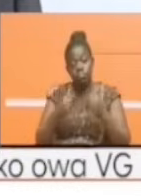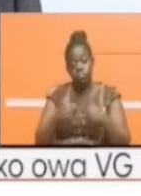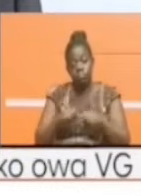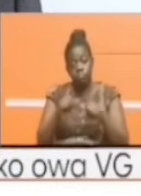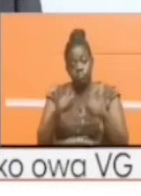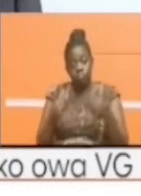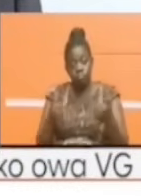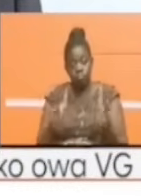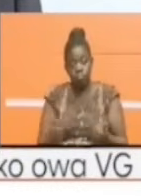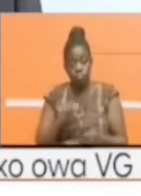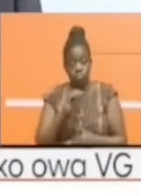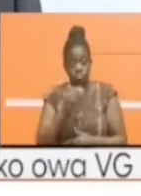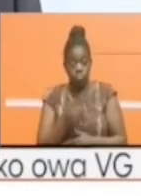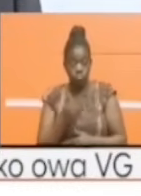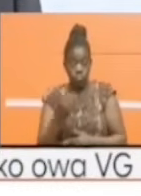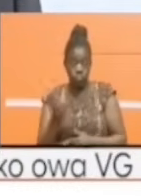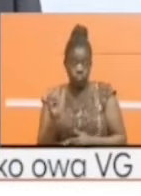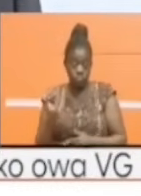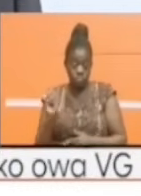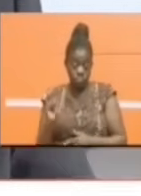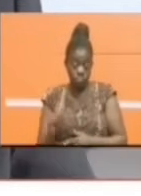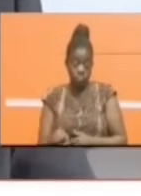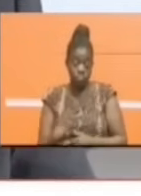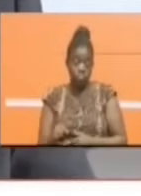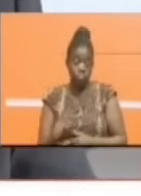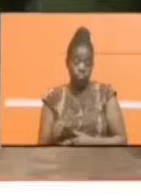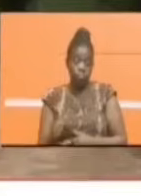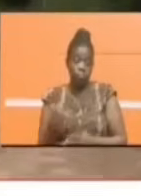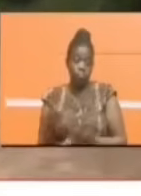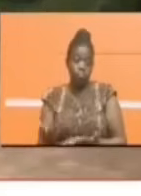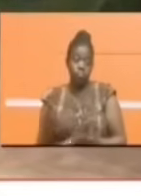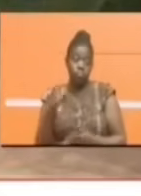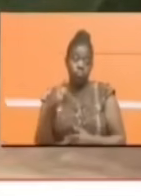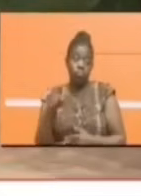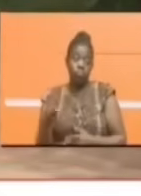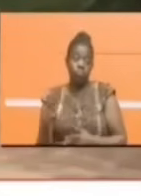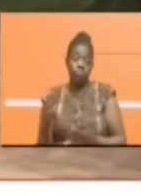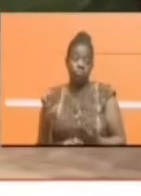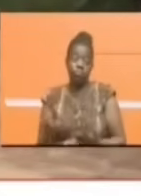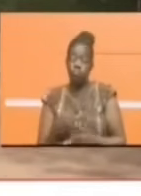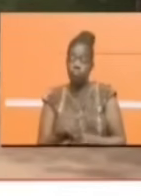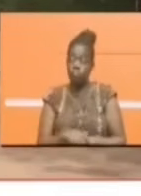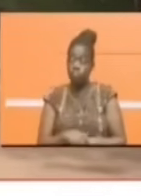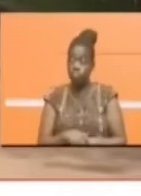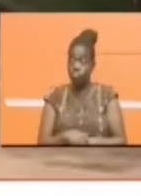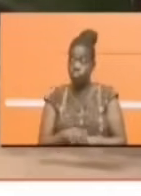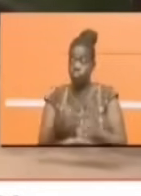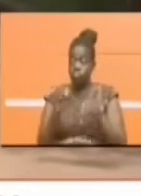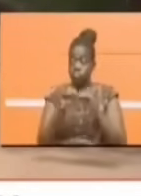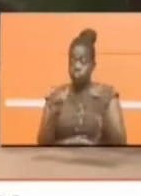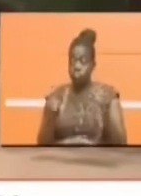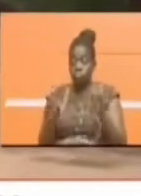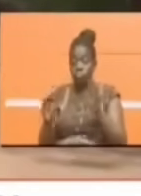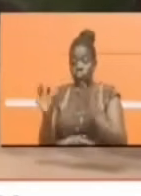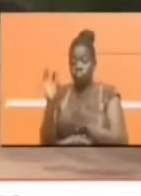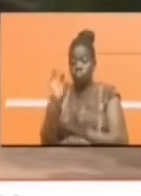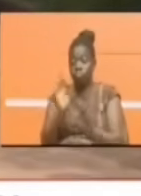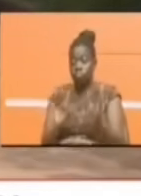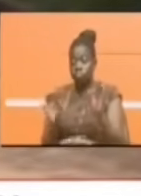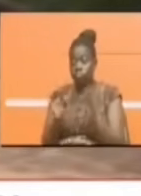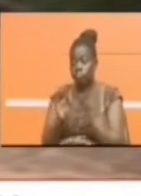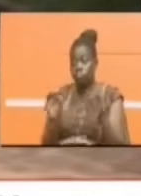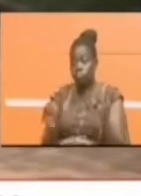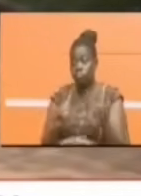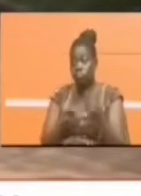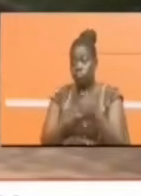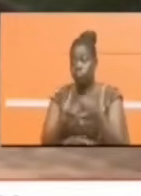obulungi abaana baffe basobole okukola ki basobole okuyita. Nsereko Andrew Hannington nga asomesa somo lya chemistry ku somero lya Bishop